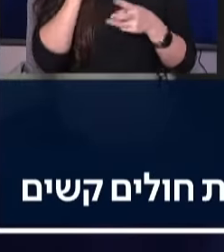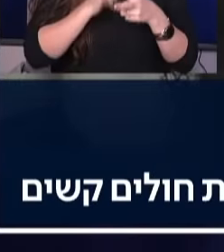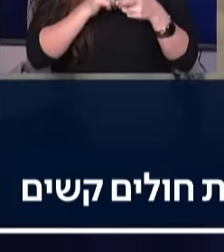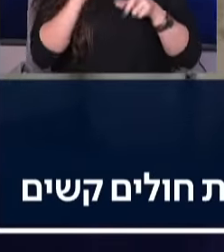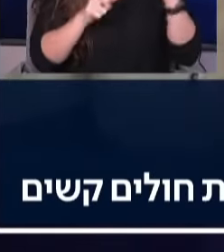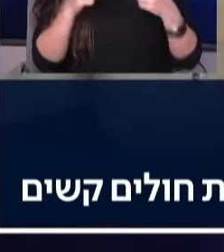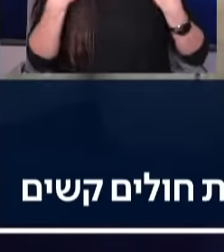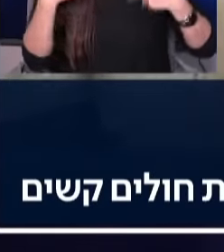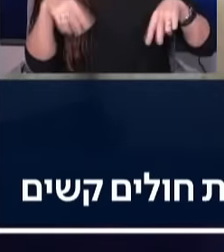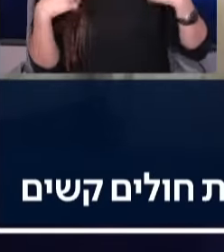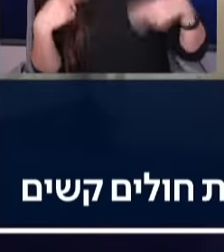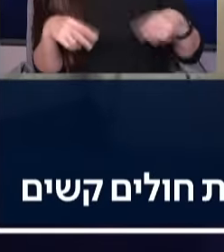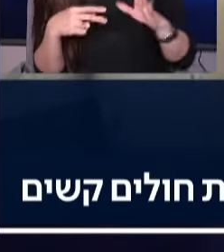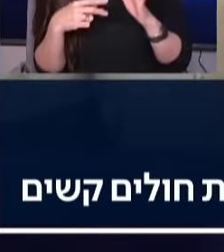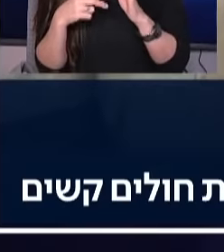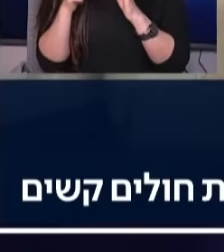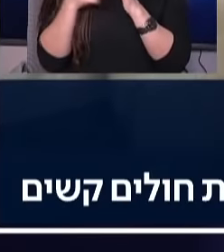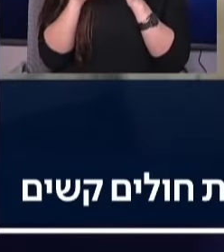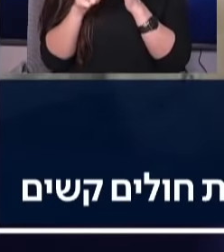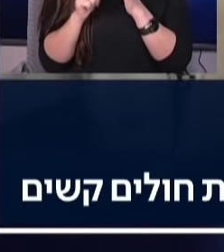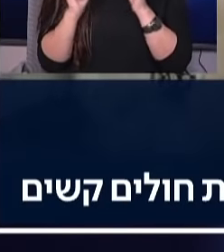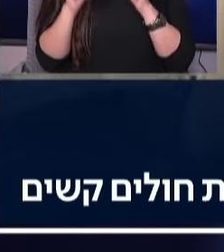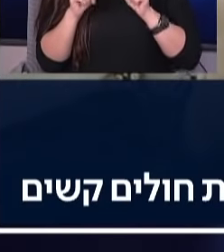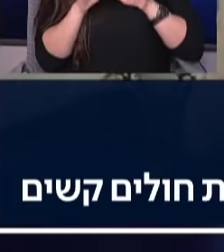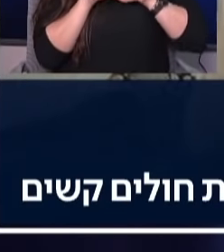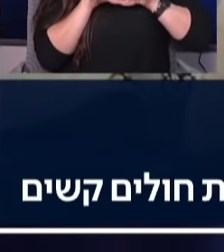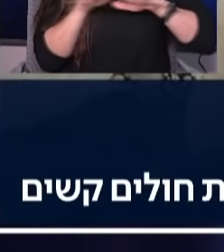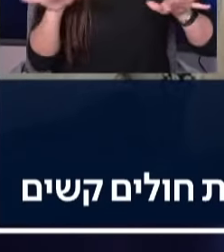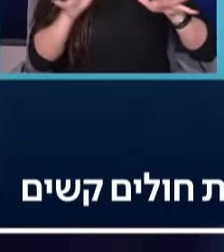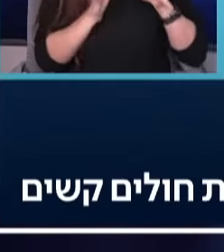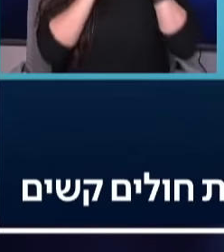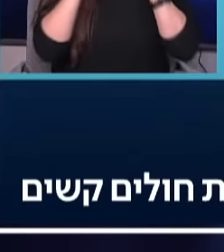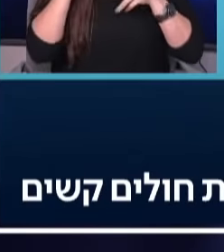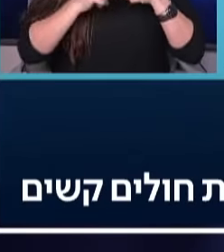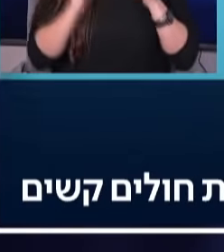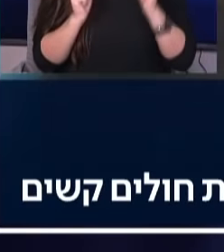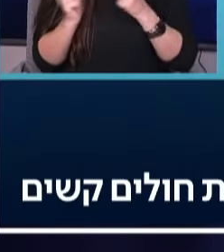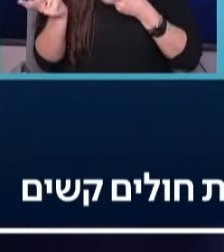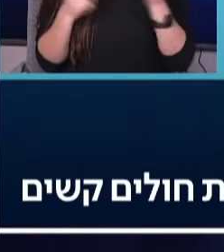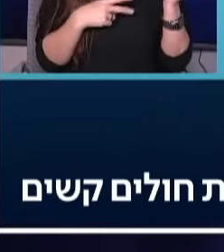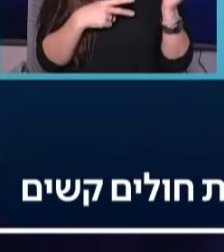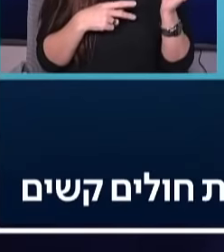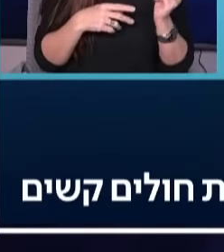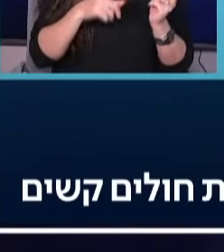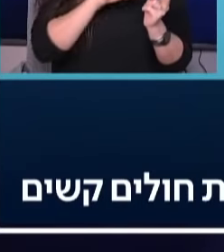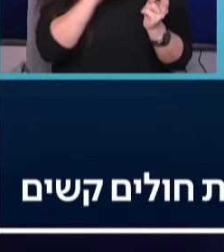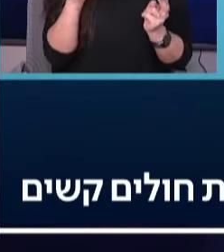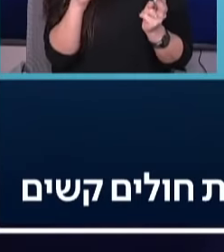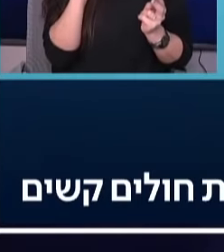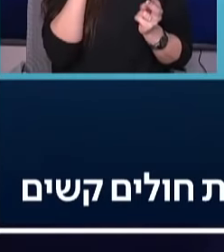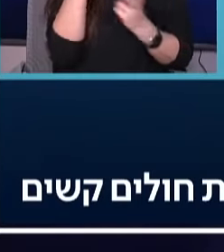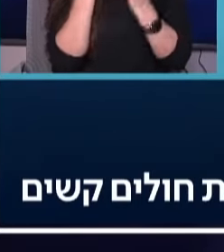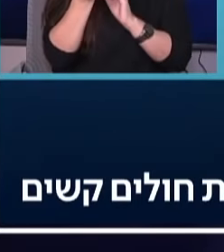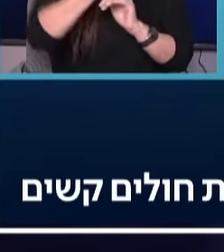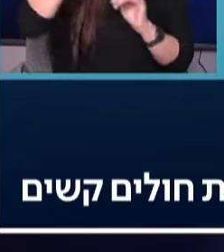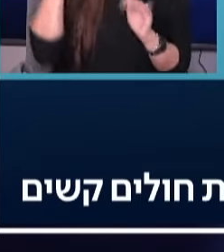כך יגיע גל משמעותי מאוד של חולים קשים לבתי החולים, כשלא יהיה על כך מידע מוקדם, מכיוון שלא נראה